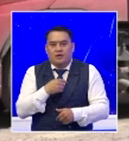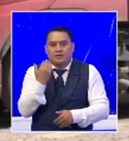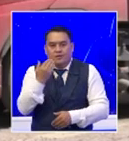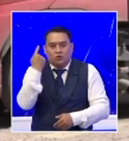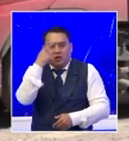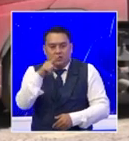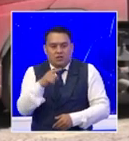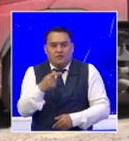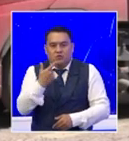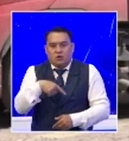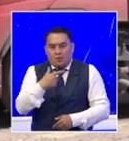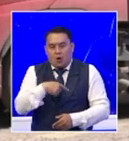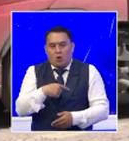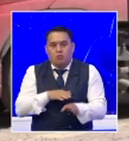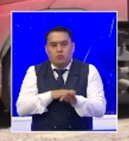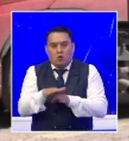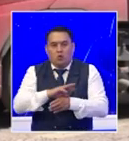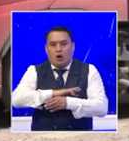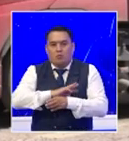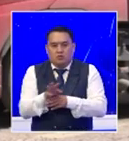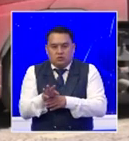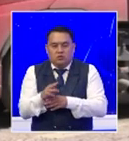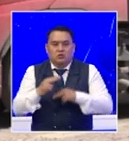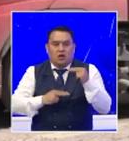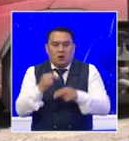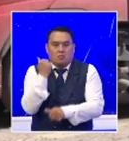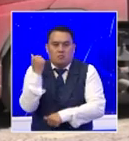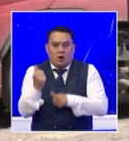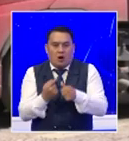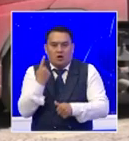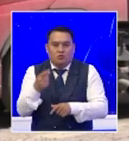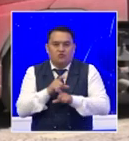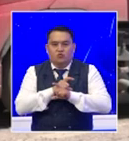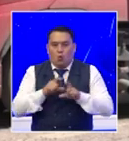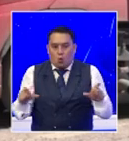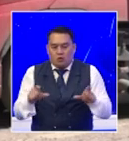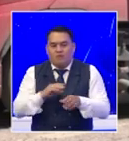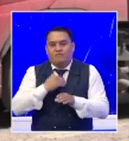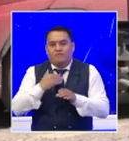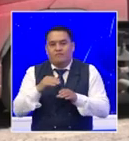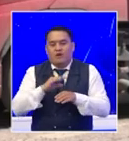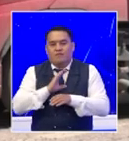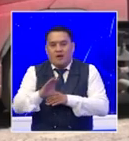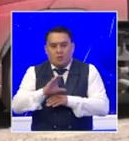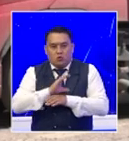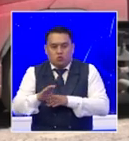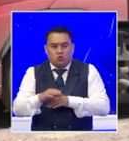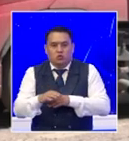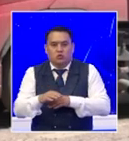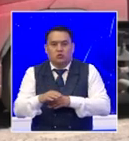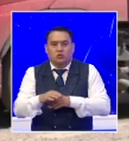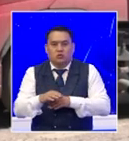инициативу полностью обеспечить строительными материалами одну из школ. Они выпускают вот, строительные смеси,